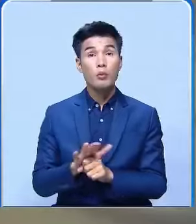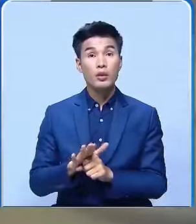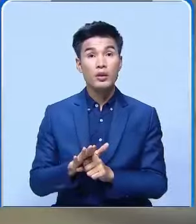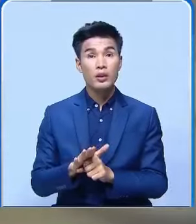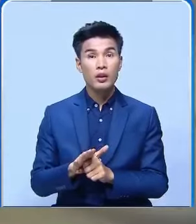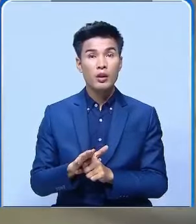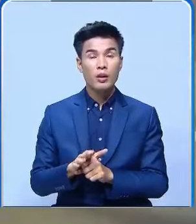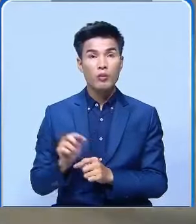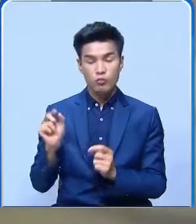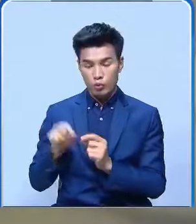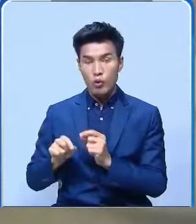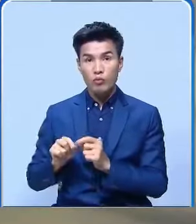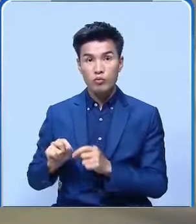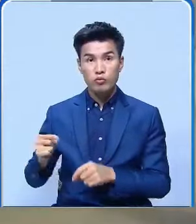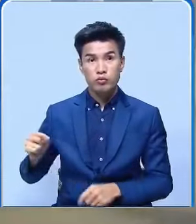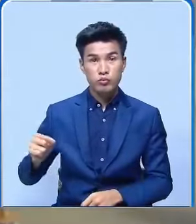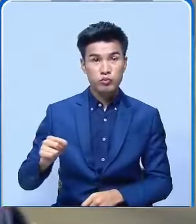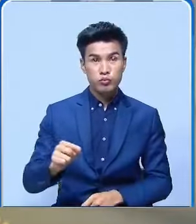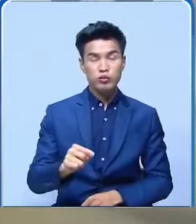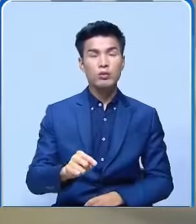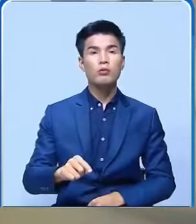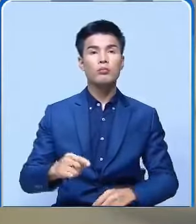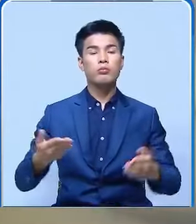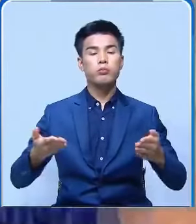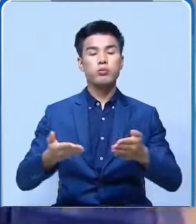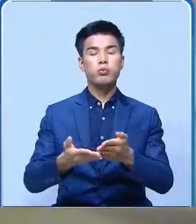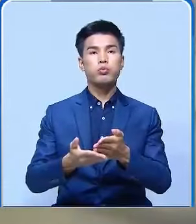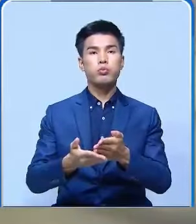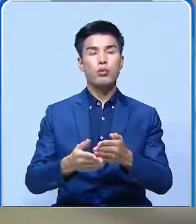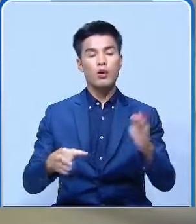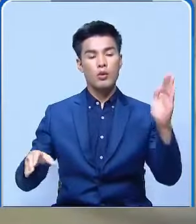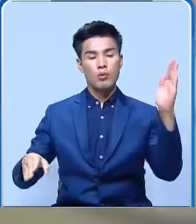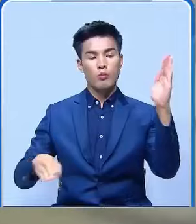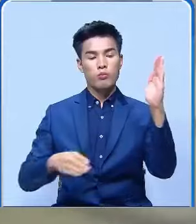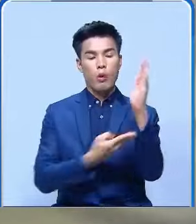อมันมาชนกับตอหม้อแล้วเรือก็ขาดแย่ออกสองวันแล้วมันก็จม